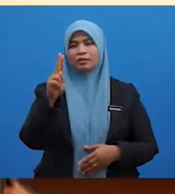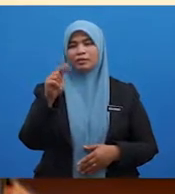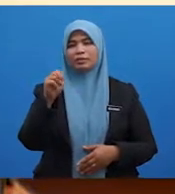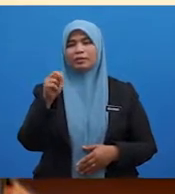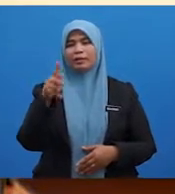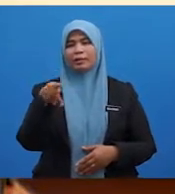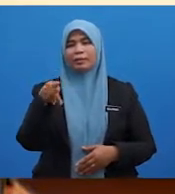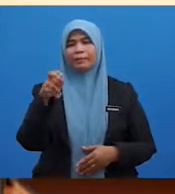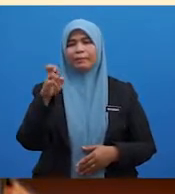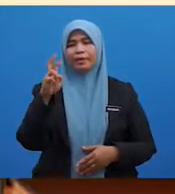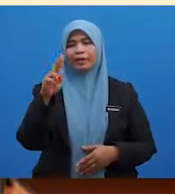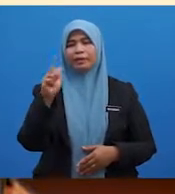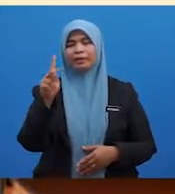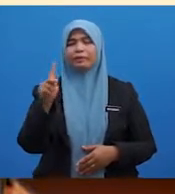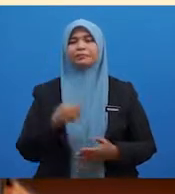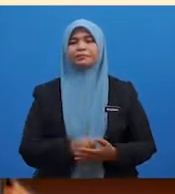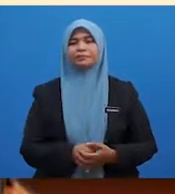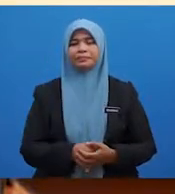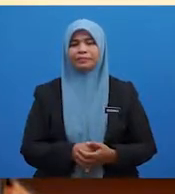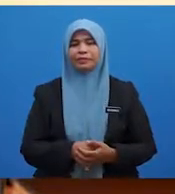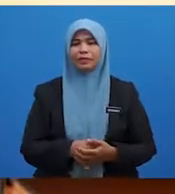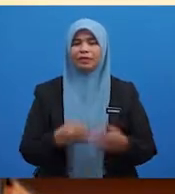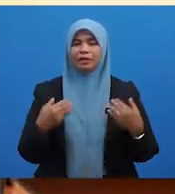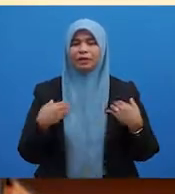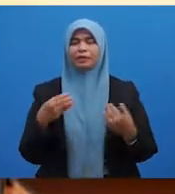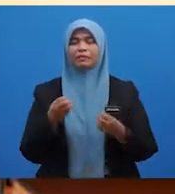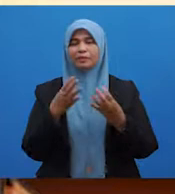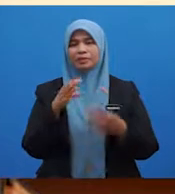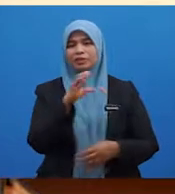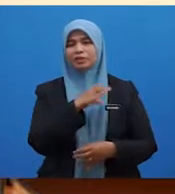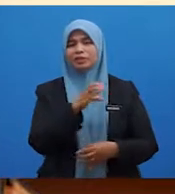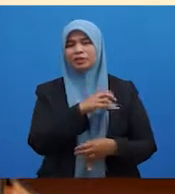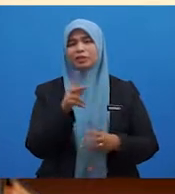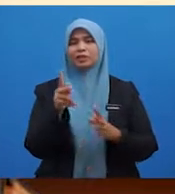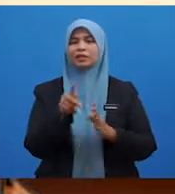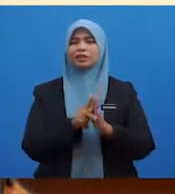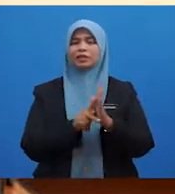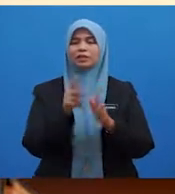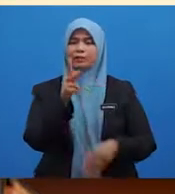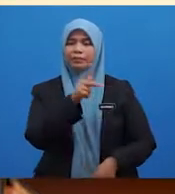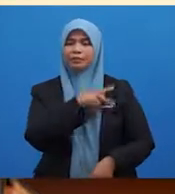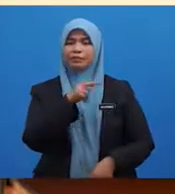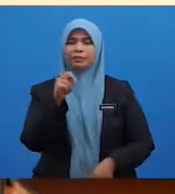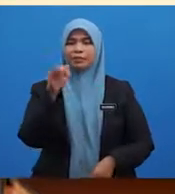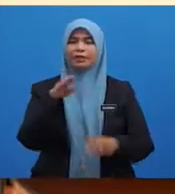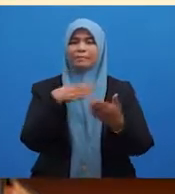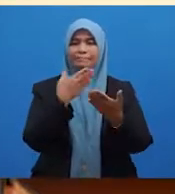Watak ini memiliki beberapa ciri kepemimpinan yang baik dan hebat.